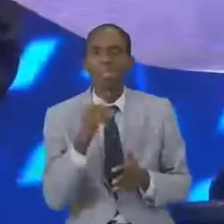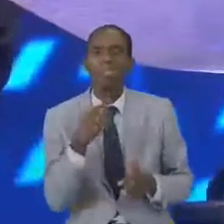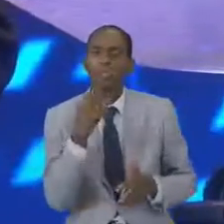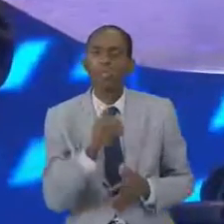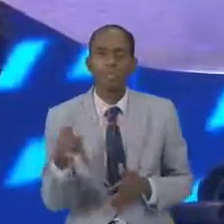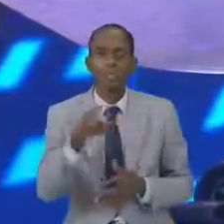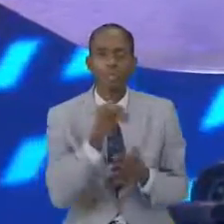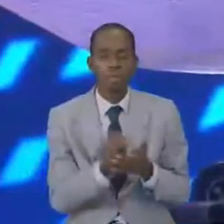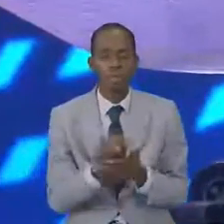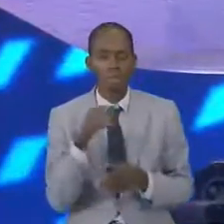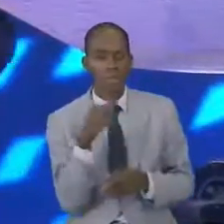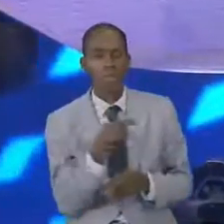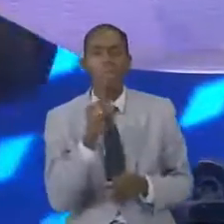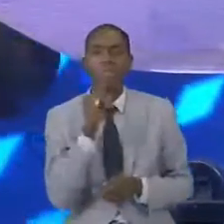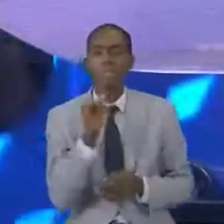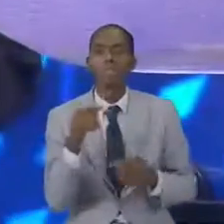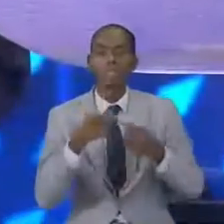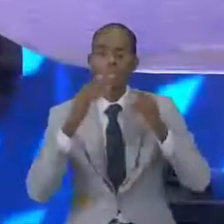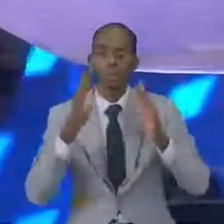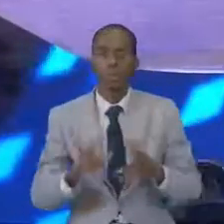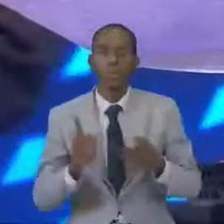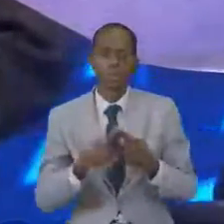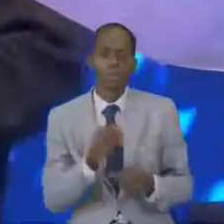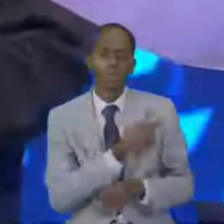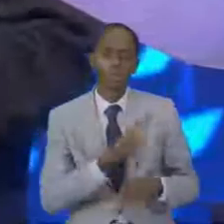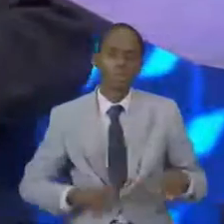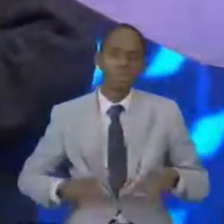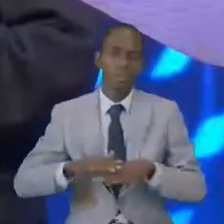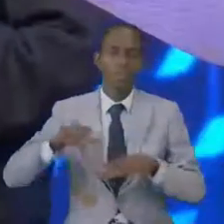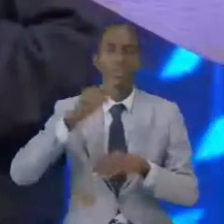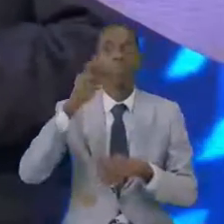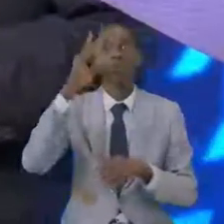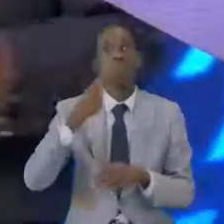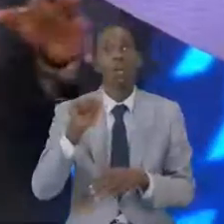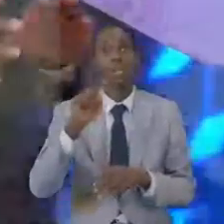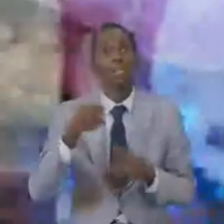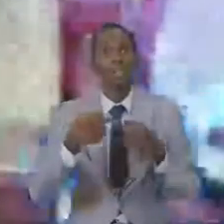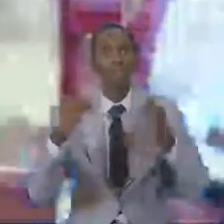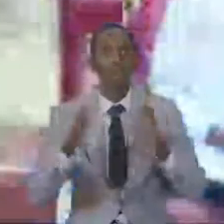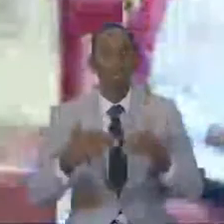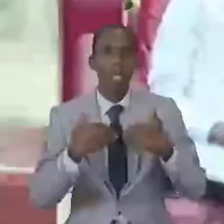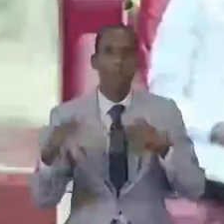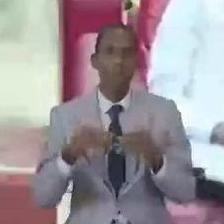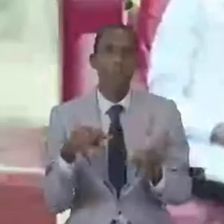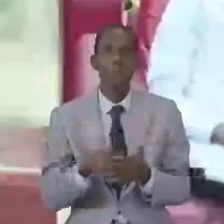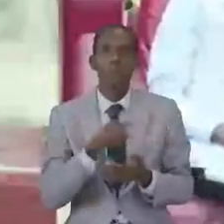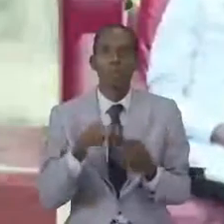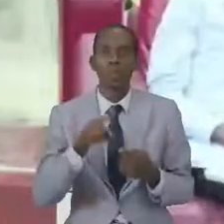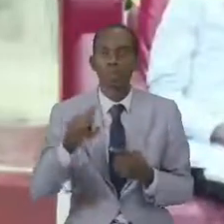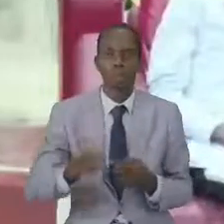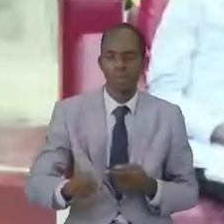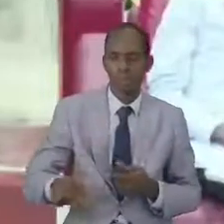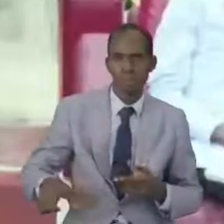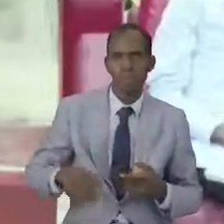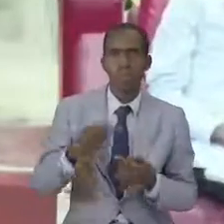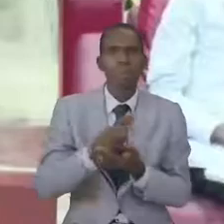il s'est prouvé être un ennemi au rhum de Dieu c'est un ennemi qui a fait cela lorsque vous semez la sainteté dans